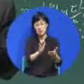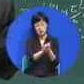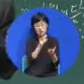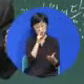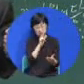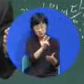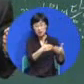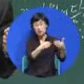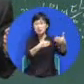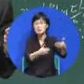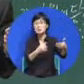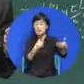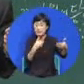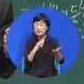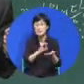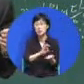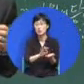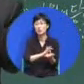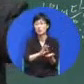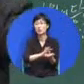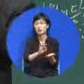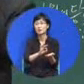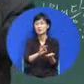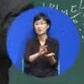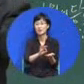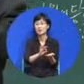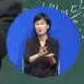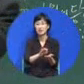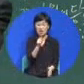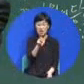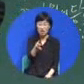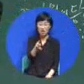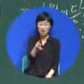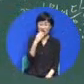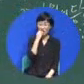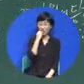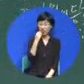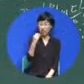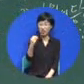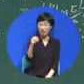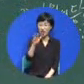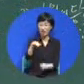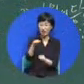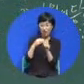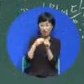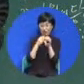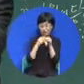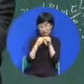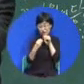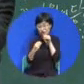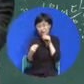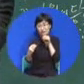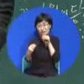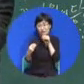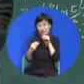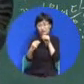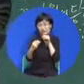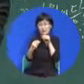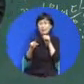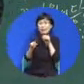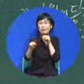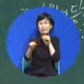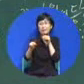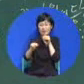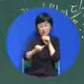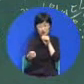will fall out. Do you know what that means? 여기서 만발을 혀를 당겼다는 말이 되거든요. That means. It's as if your tongue has been pulled